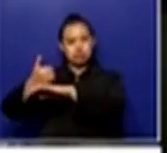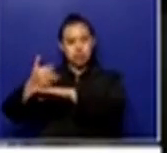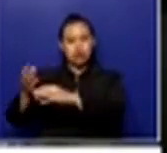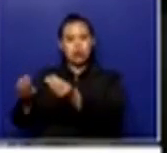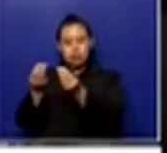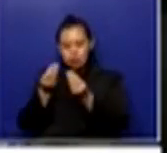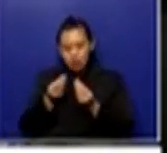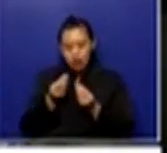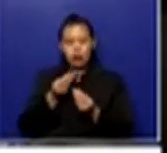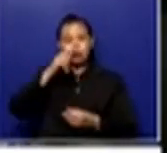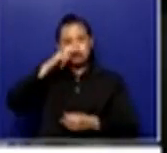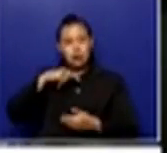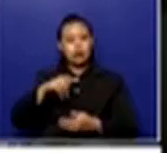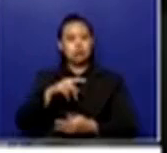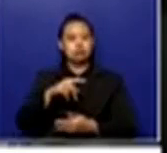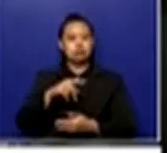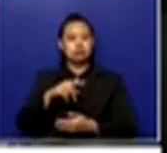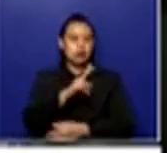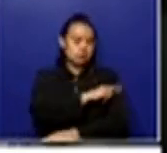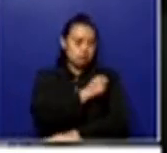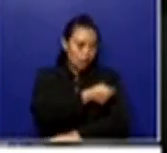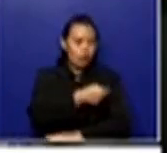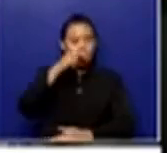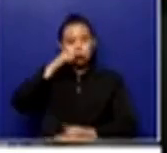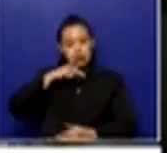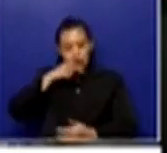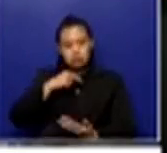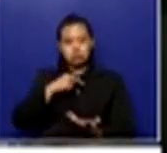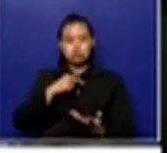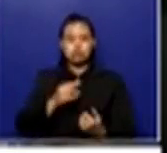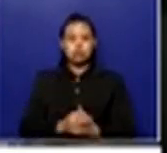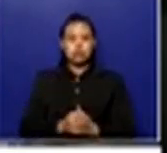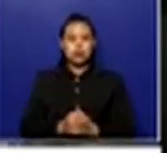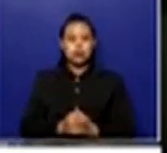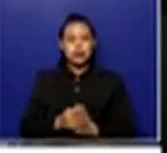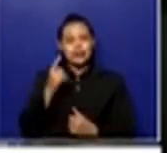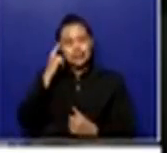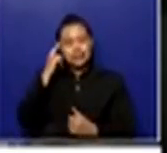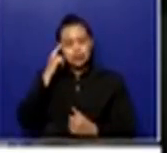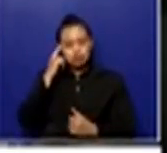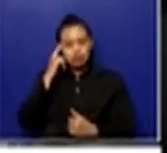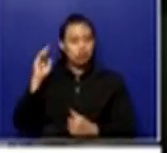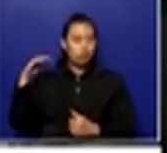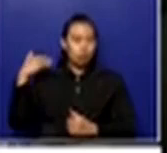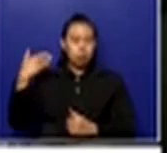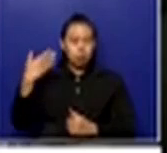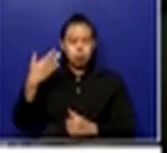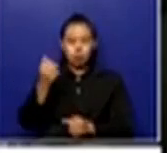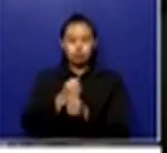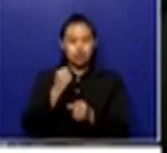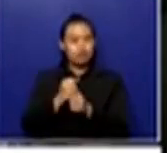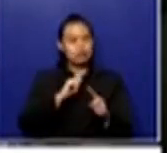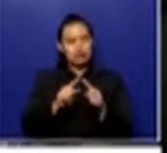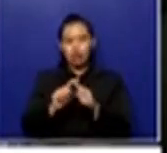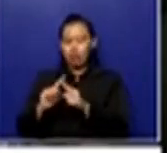าที่เราพ้นวิกฤตมันได้เนี่ยเพราะว่าการแพทย์ไทยเราเนี่ยที่มีการวางรากฐานทางด้านสาธารณสุขมาอย่างยาวนานถ้ามองพูด